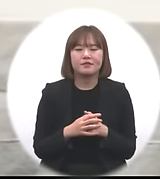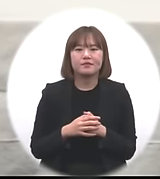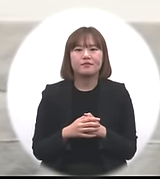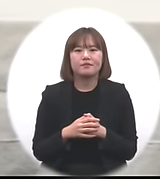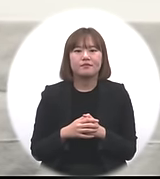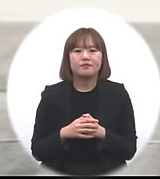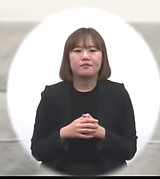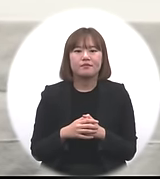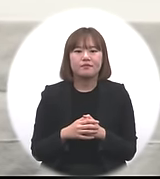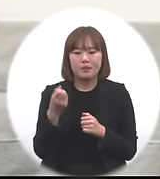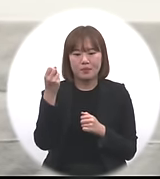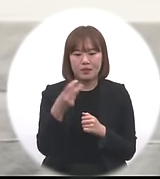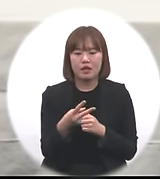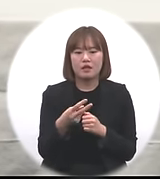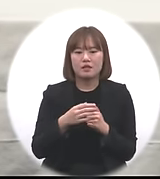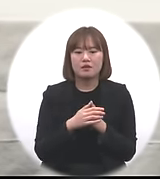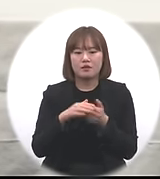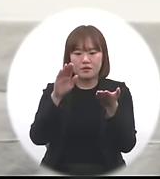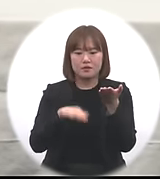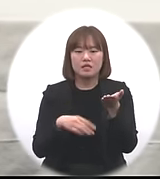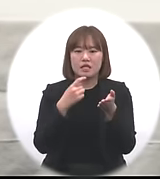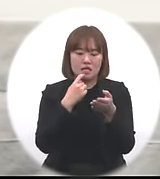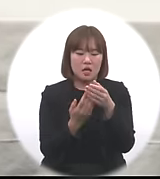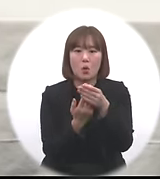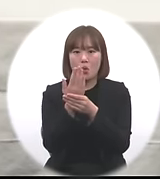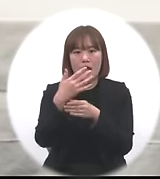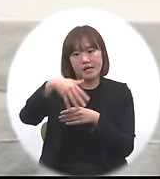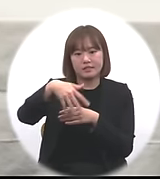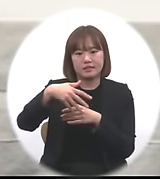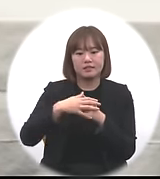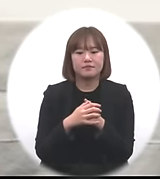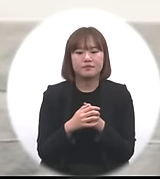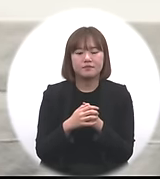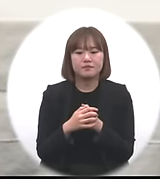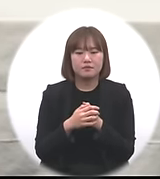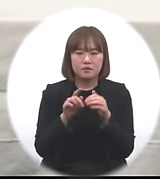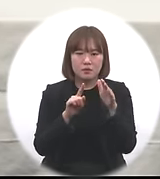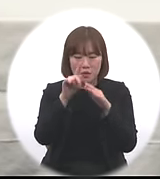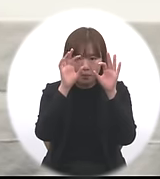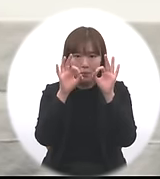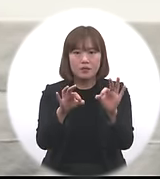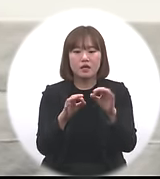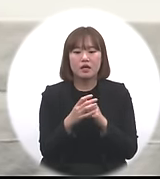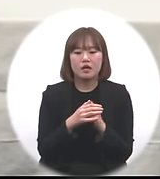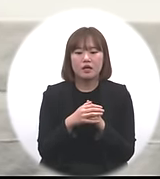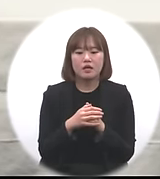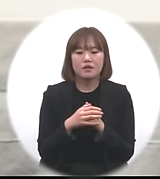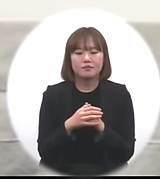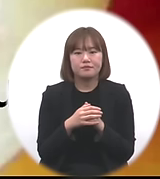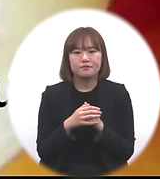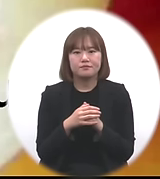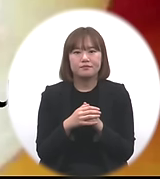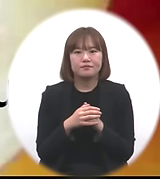제대로 치아 홈 메우기를 제대로 치료받는 것도 되게 중요한 일 중에 하나다라는 거죠. 또 다른 거는 저 뒤에 잇몸에 아직 이가 안